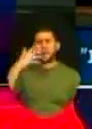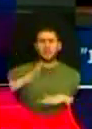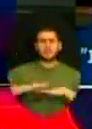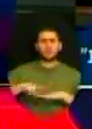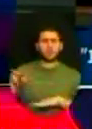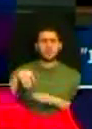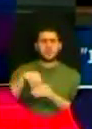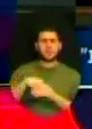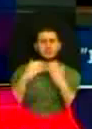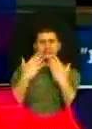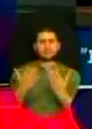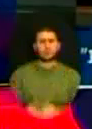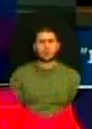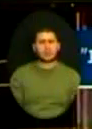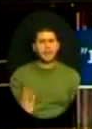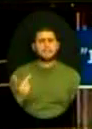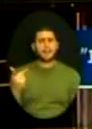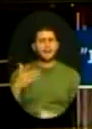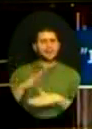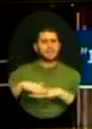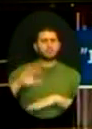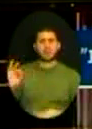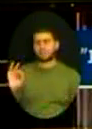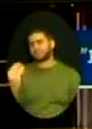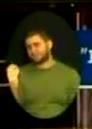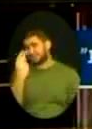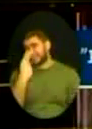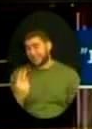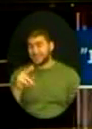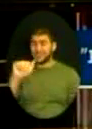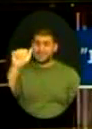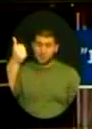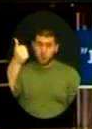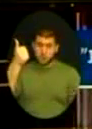שלהם בתוך הפרשה הזאת? מה חלקן? לא, תראי, מה זה, א',